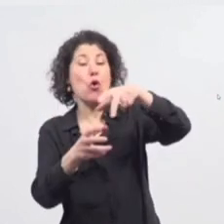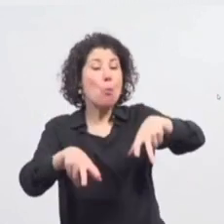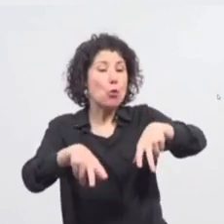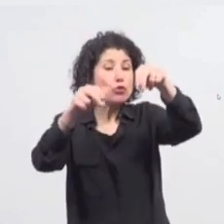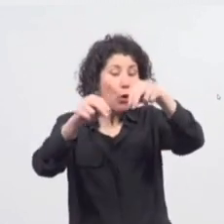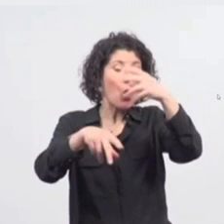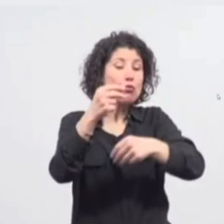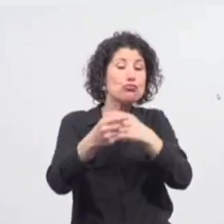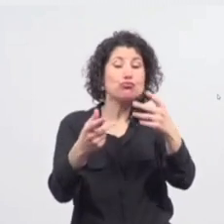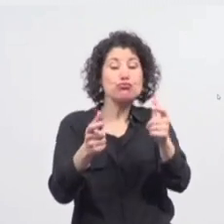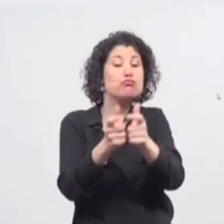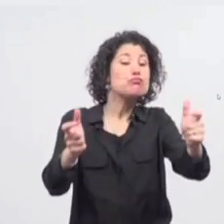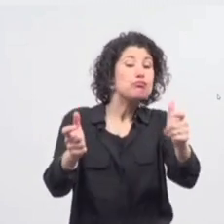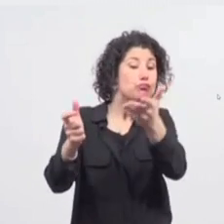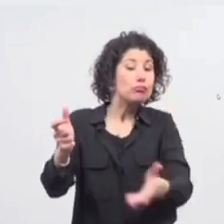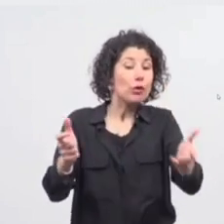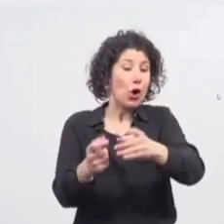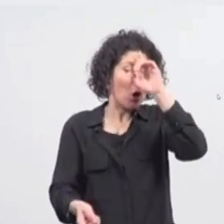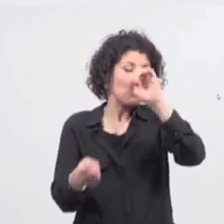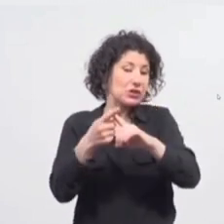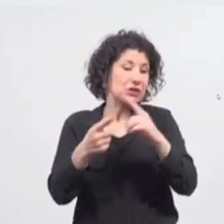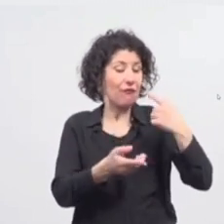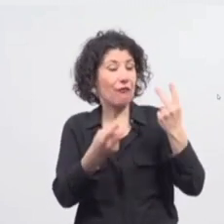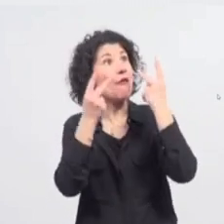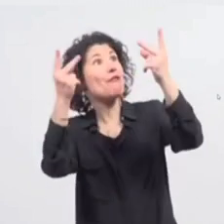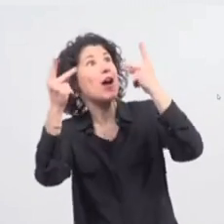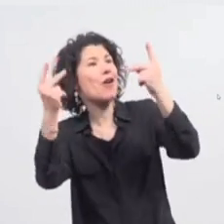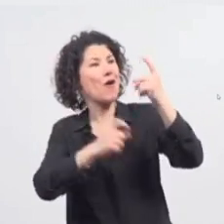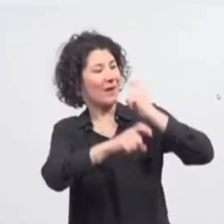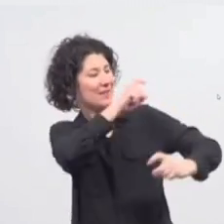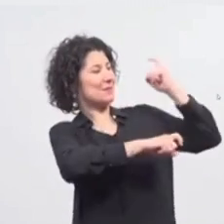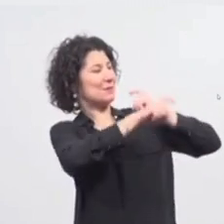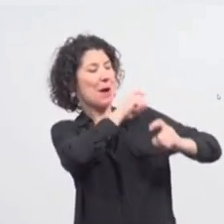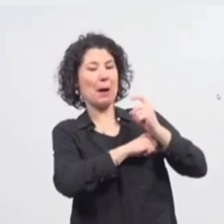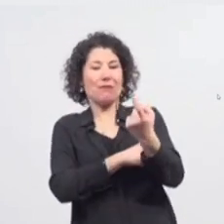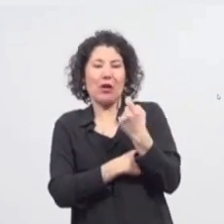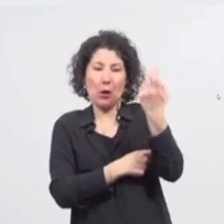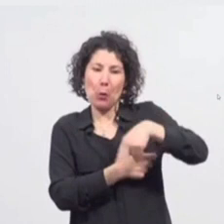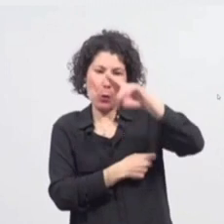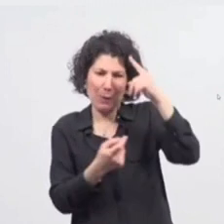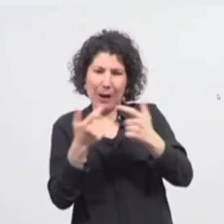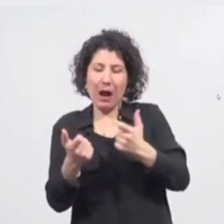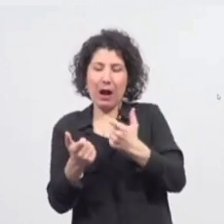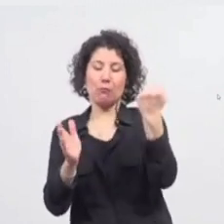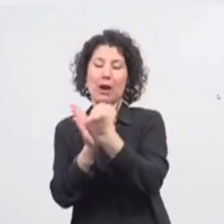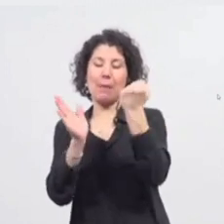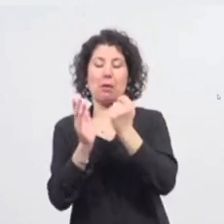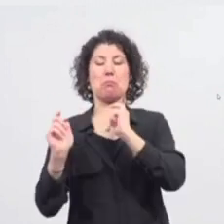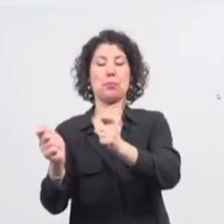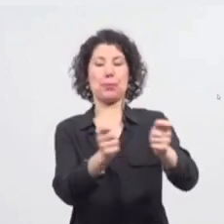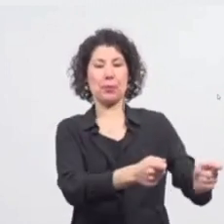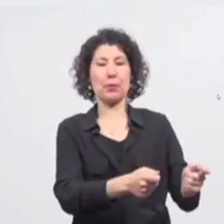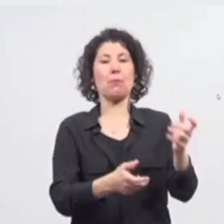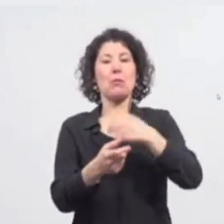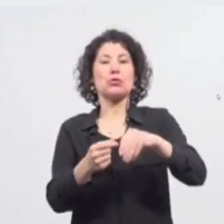et symbolisent des idéaux, des valeurs, l'histoire, l'intégration européenne et tout ceci dans une couverture géographique et